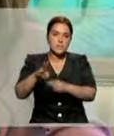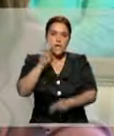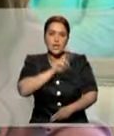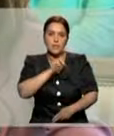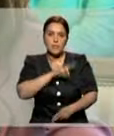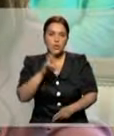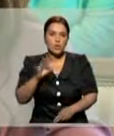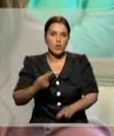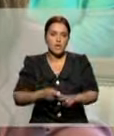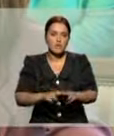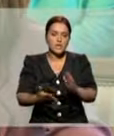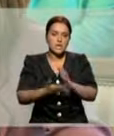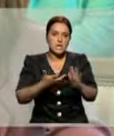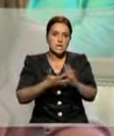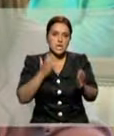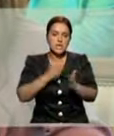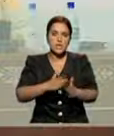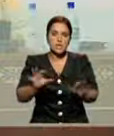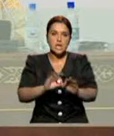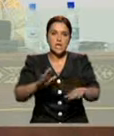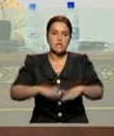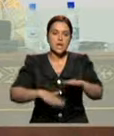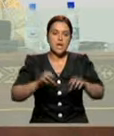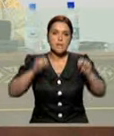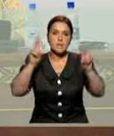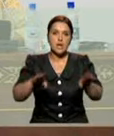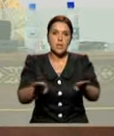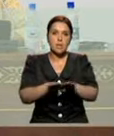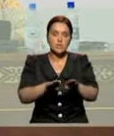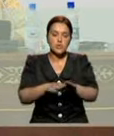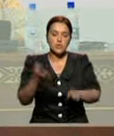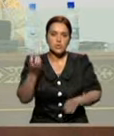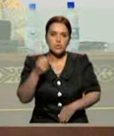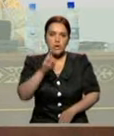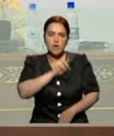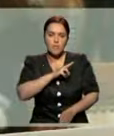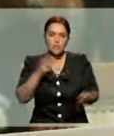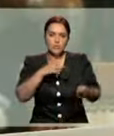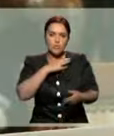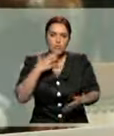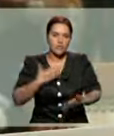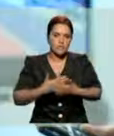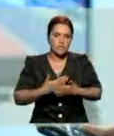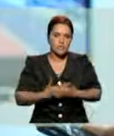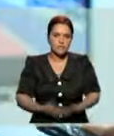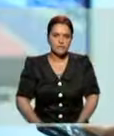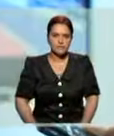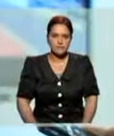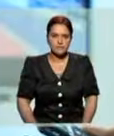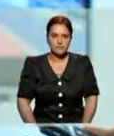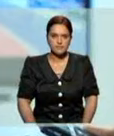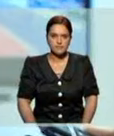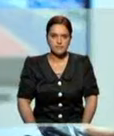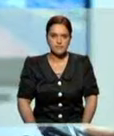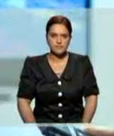занятости. Но это капля в море, заявляют эксперты, по сравнению с той работой, которую еще нужно сделать.